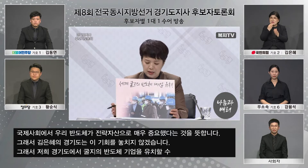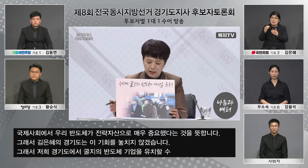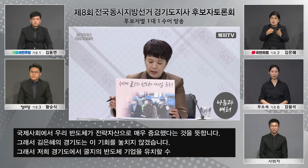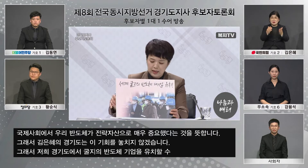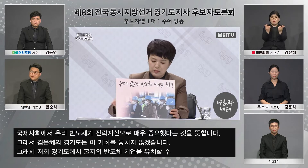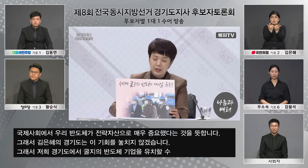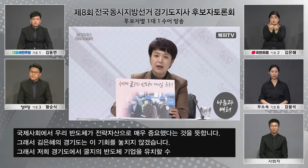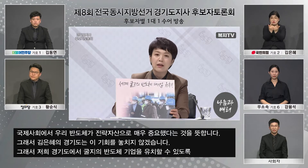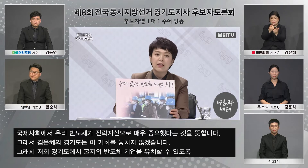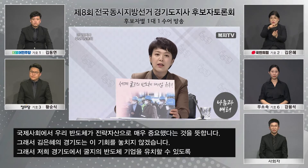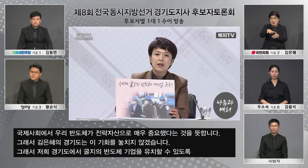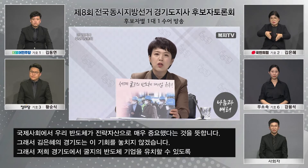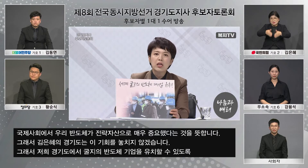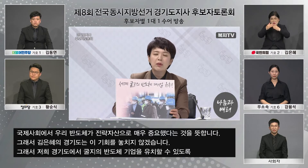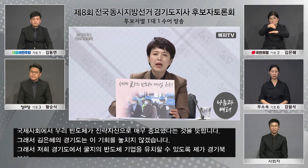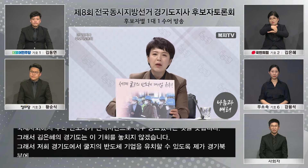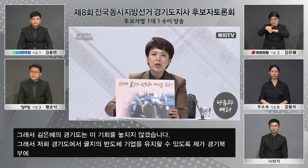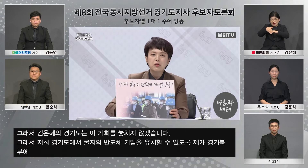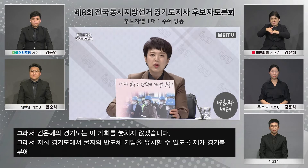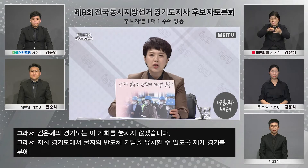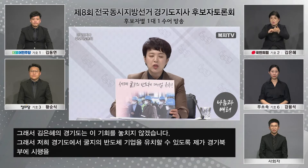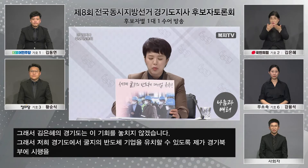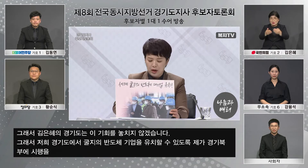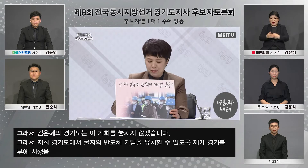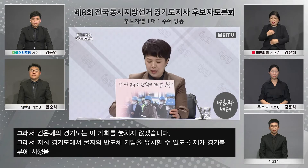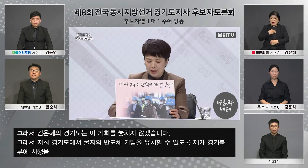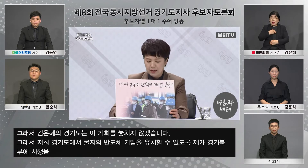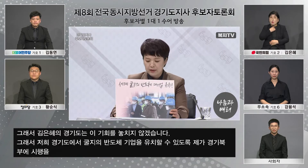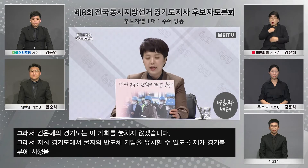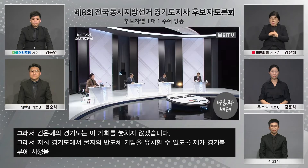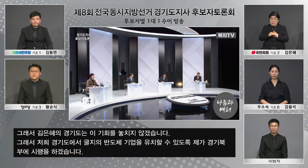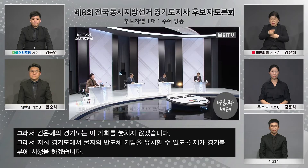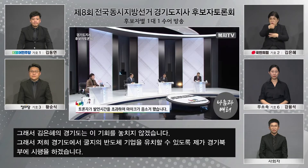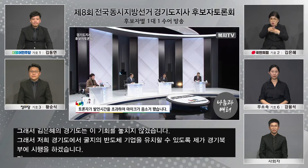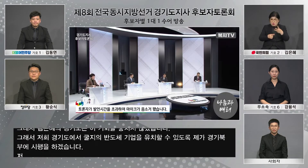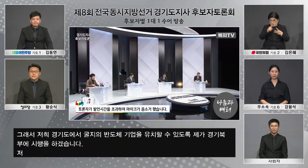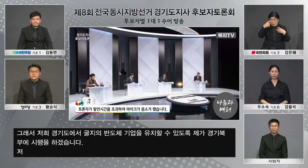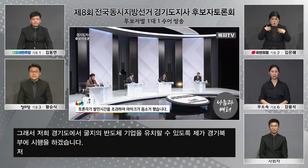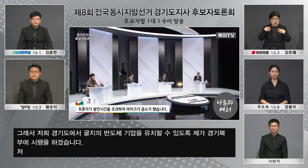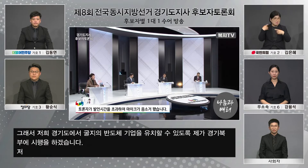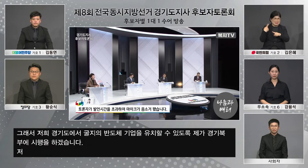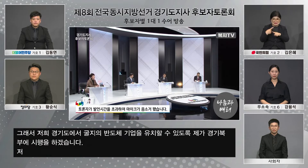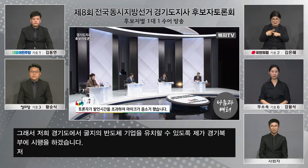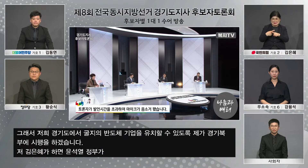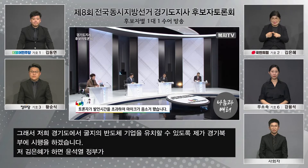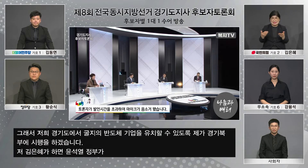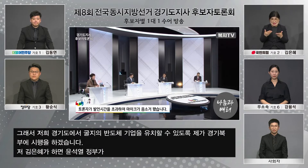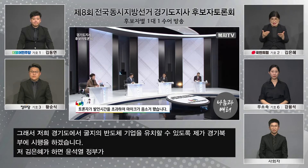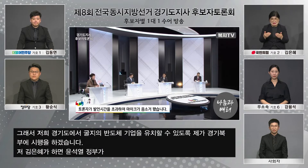북부에 시행을 하겠습니다. 저 김은혜가 하면 윤석열 정부가 합니다. 제가